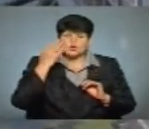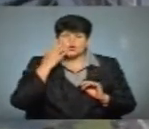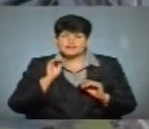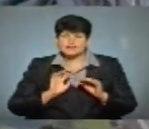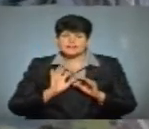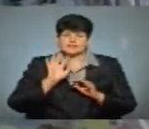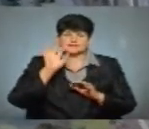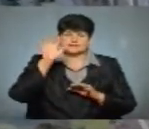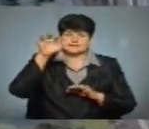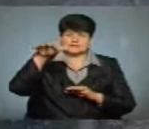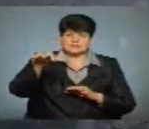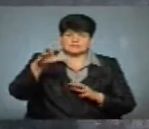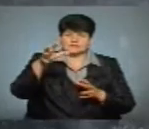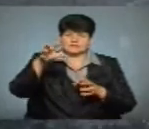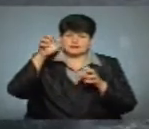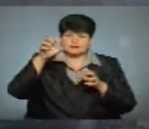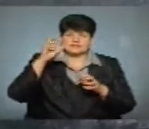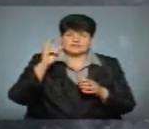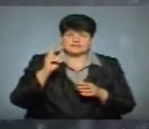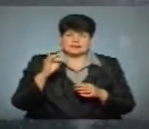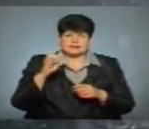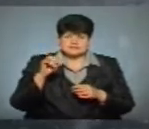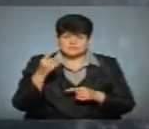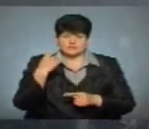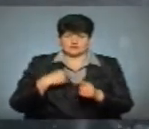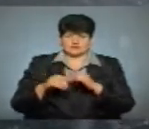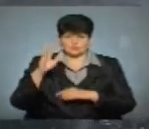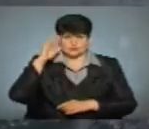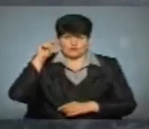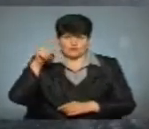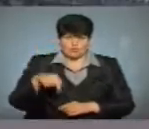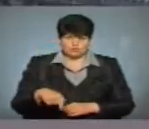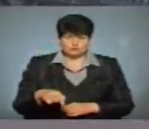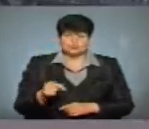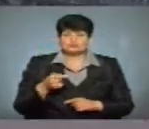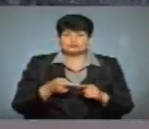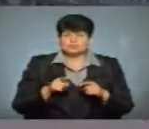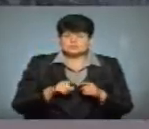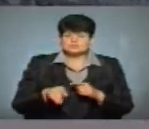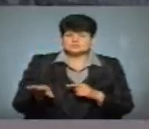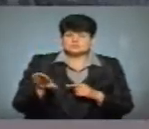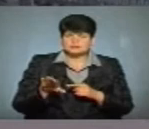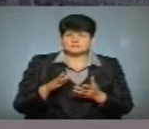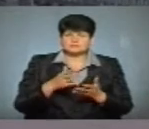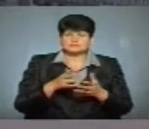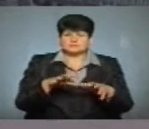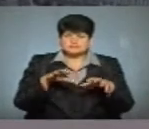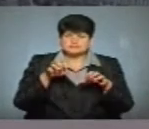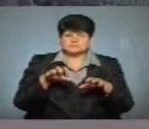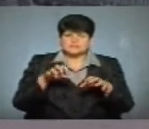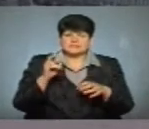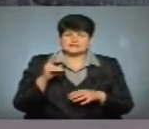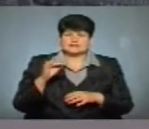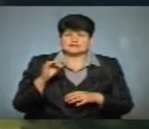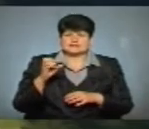він насищається киснем і в ньому попадає назад в воду. Тому дана прибережна смуга починає насищатися киснем.